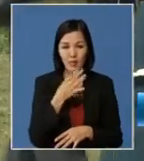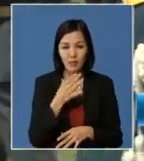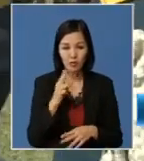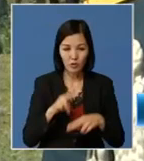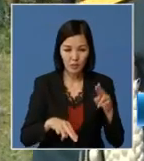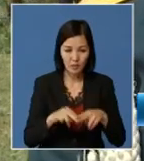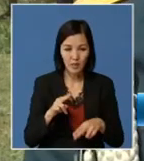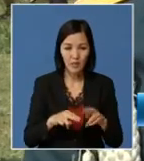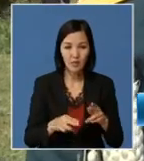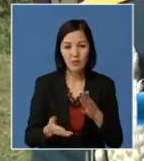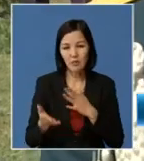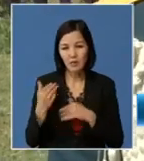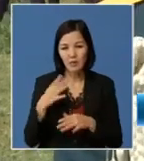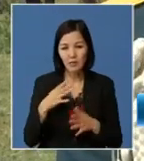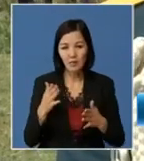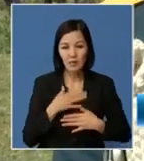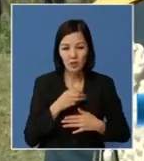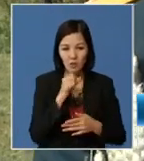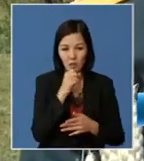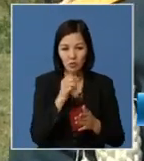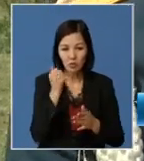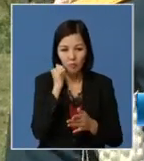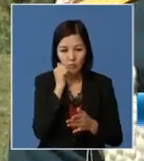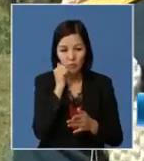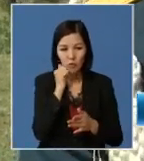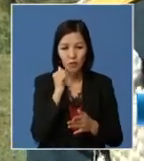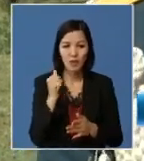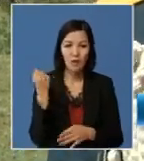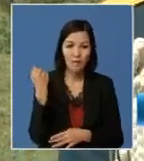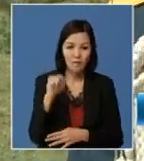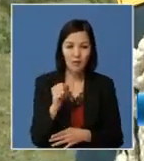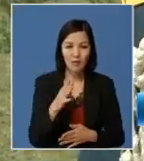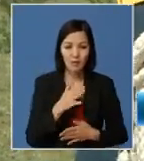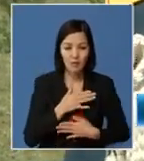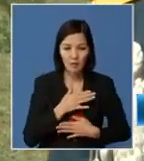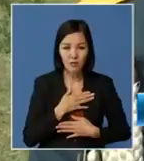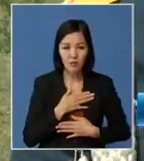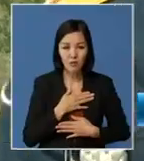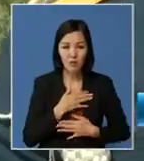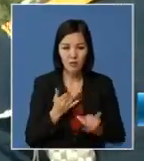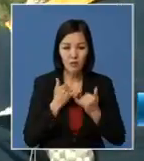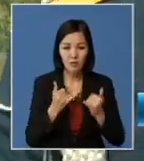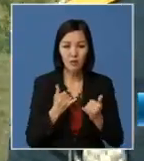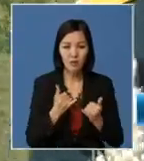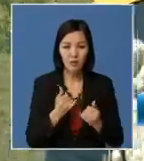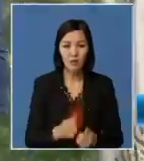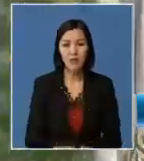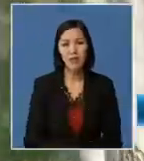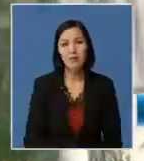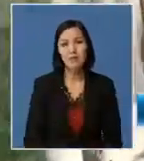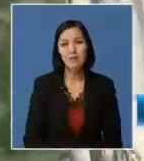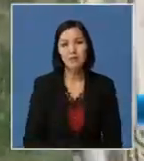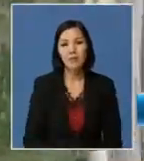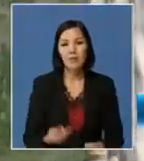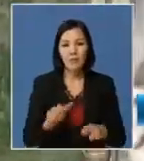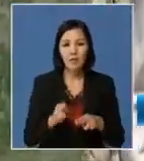как-никак когда-то наши прадедушки, прабабушки выиграли эту войну ради нас, поэтому мы вот отдаем долг нашей стране.